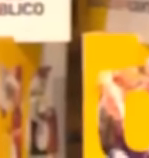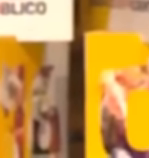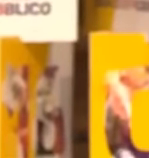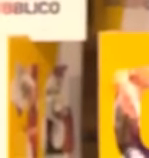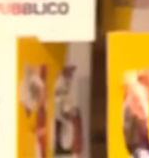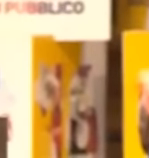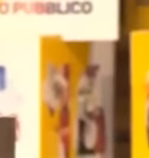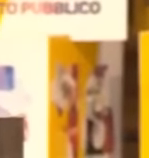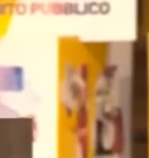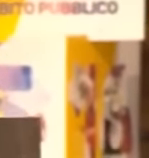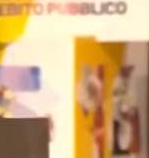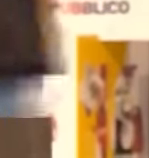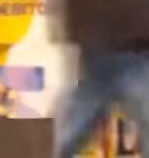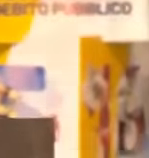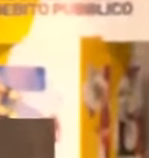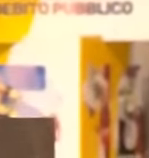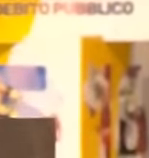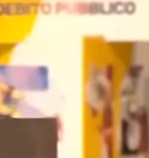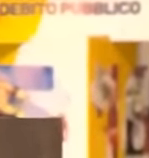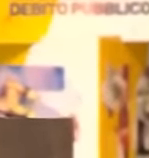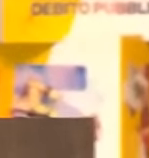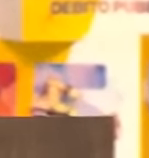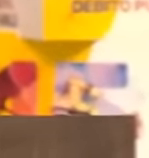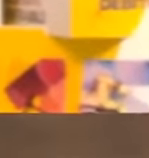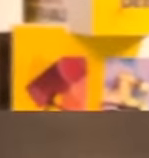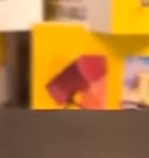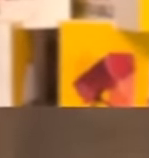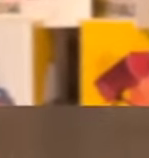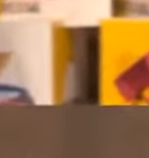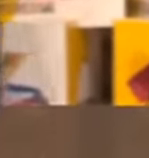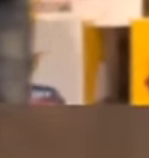È emozionante essere qui.